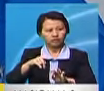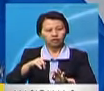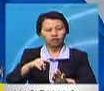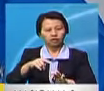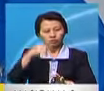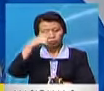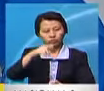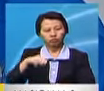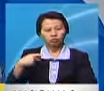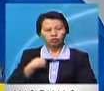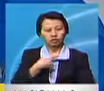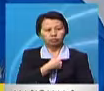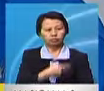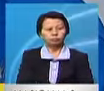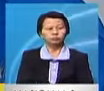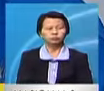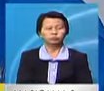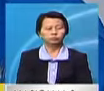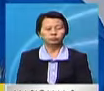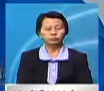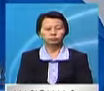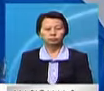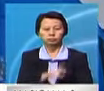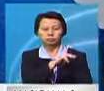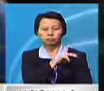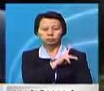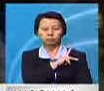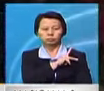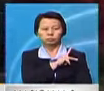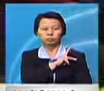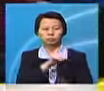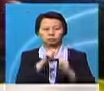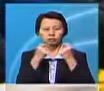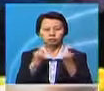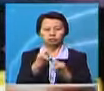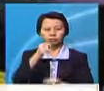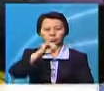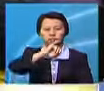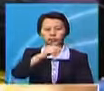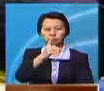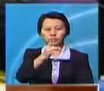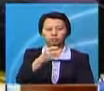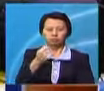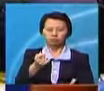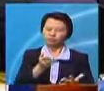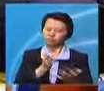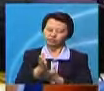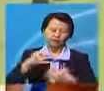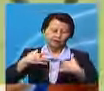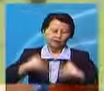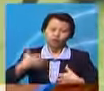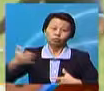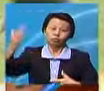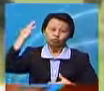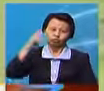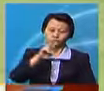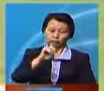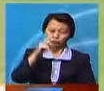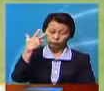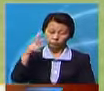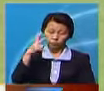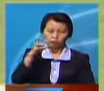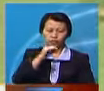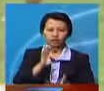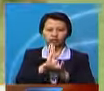panel, the character. Sementara itu, Ketua Pasukan JDT Safiq Rahim mahu menebus kekecewaan pada final 2013